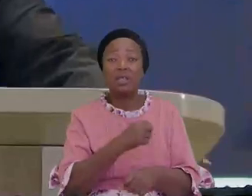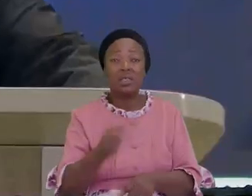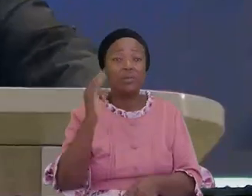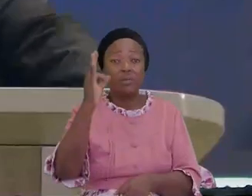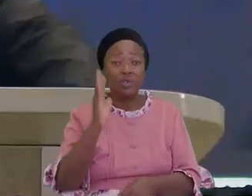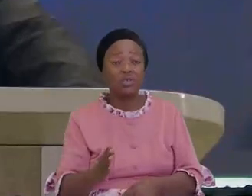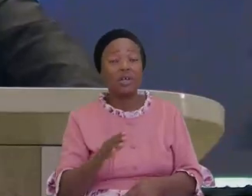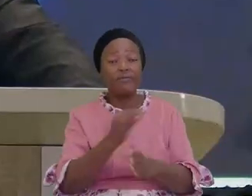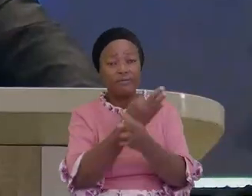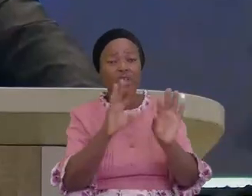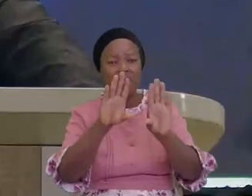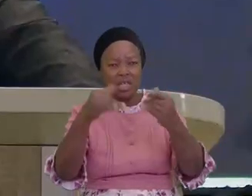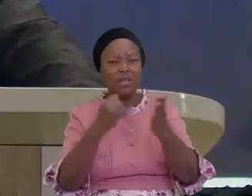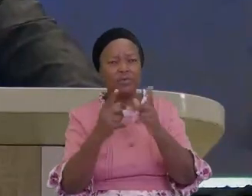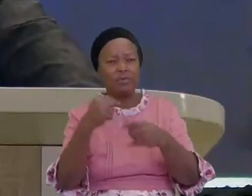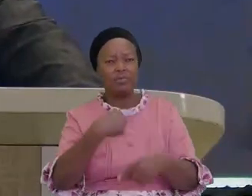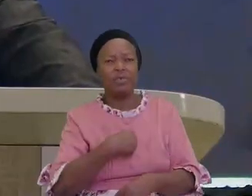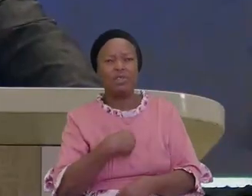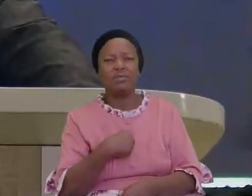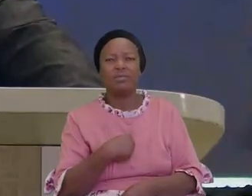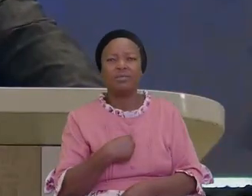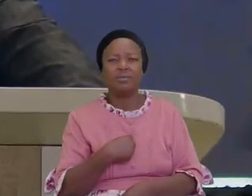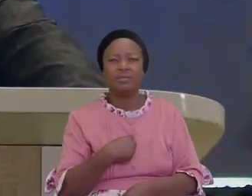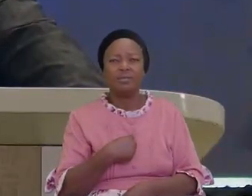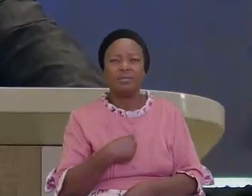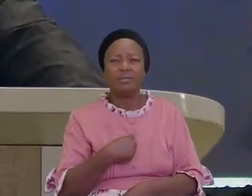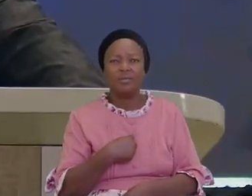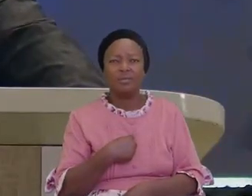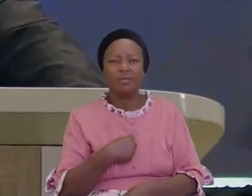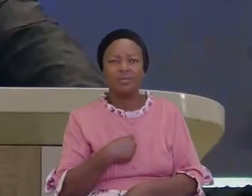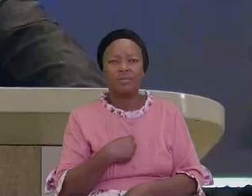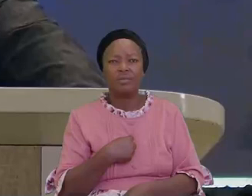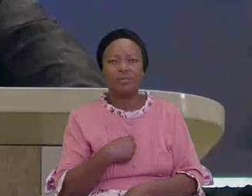Ta puissance qui rend libre les prédicateurs.